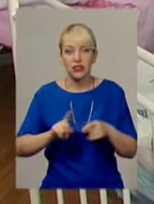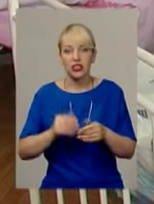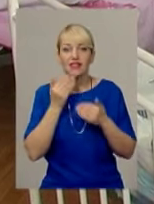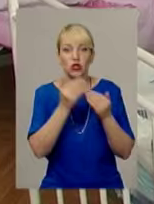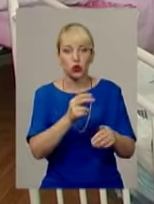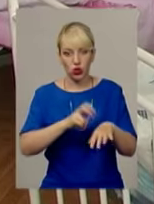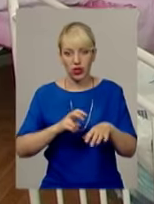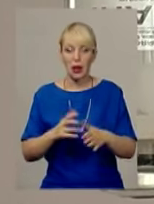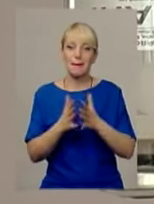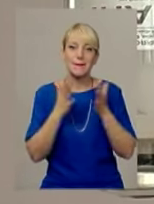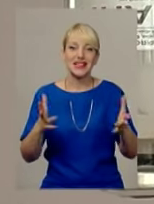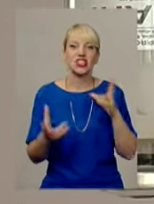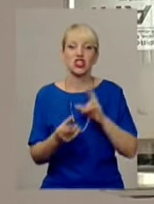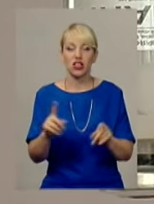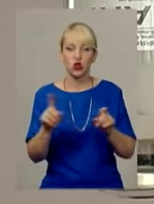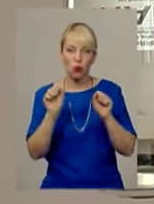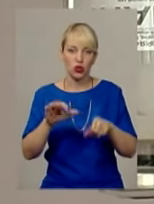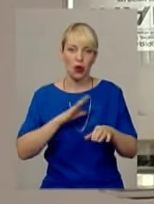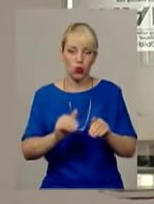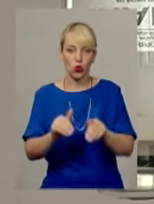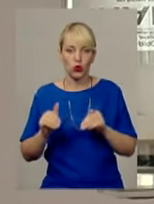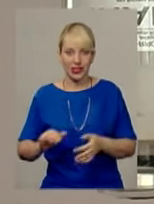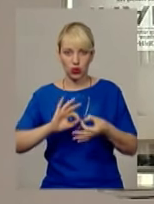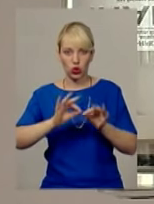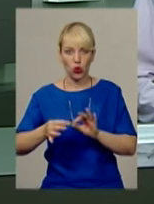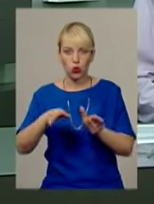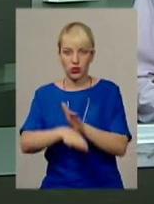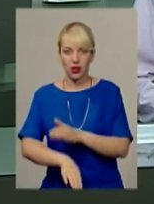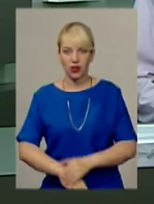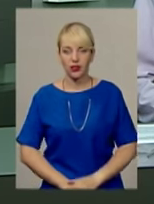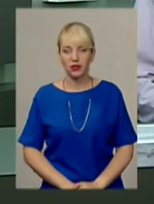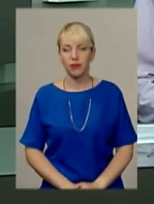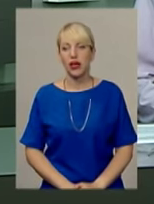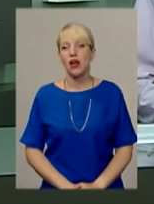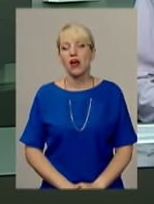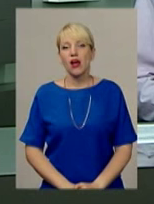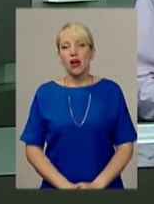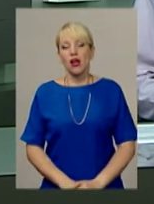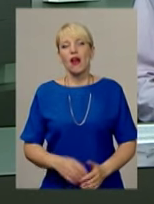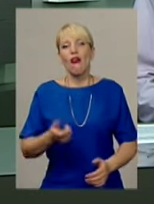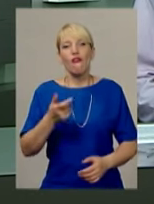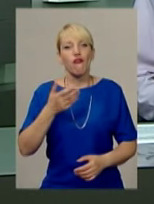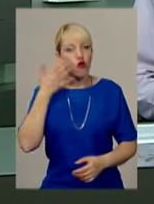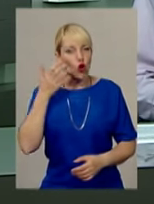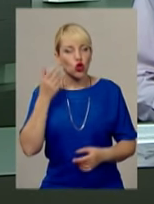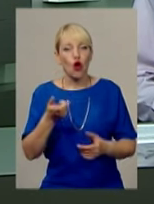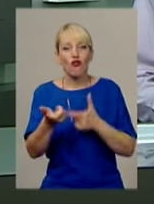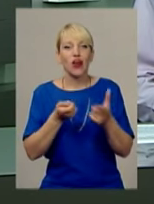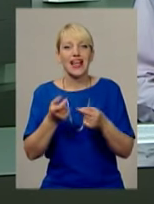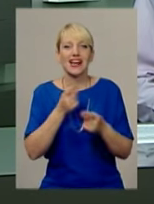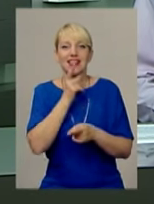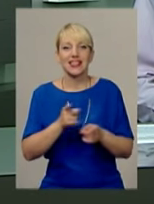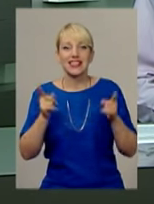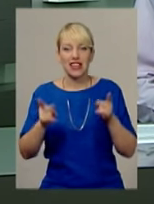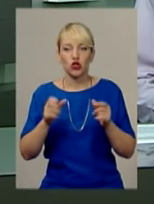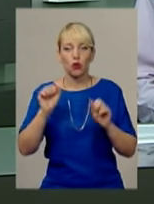лікарів, тим більше шансів, що можна буде уникнути ускладнень. В розпалі фруктово-ягідний сезон. На ринках області